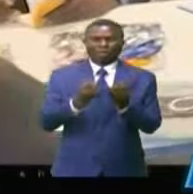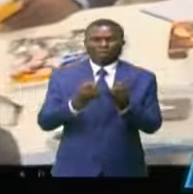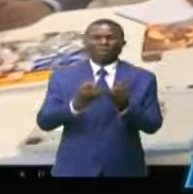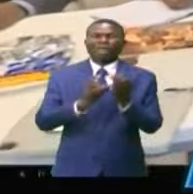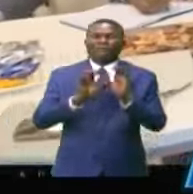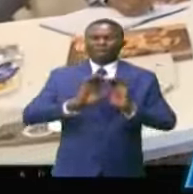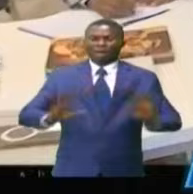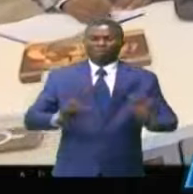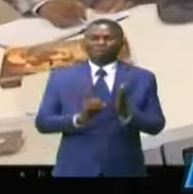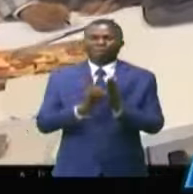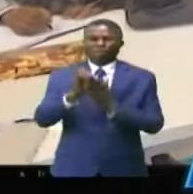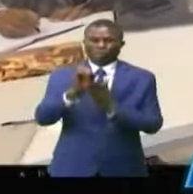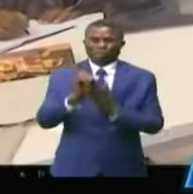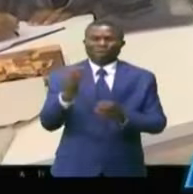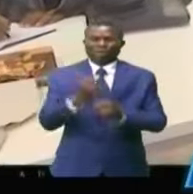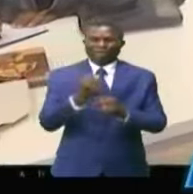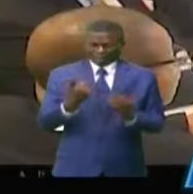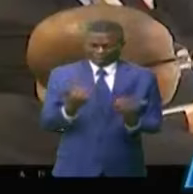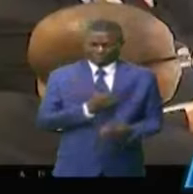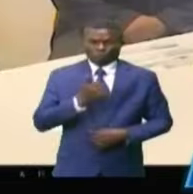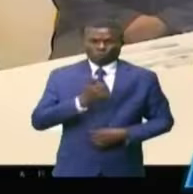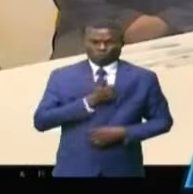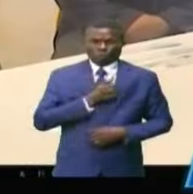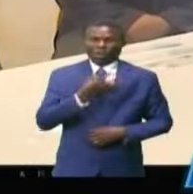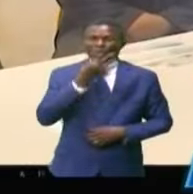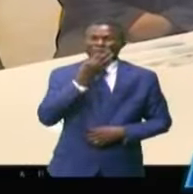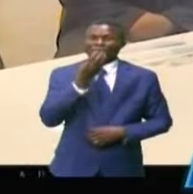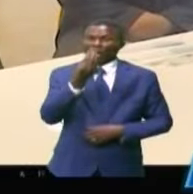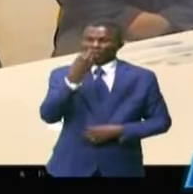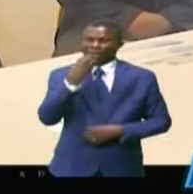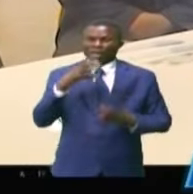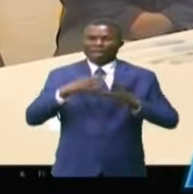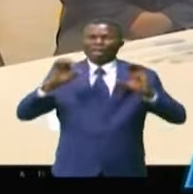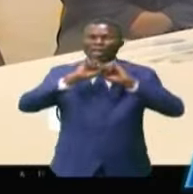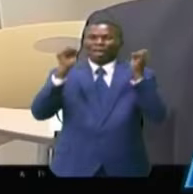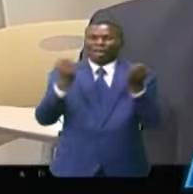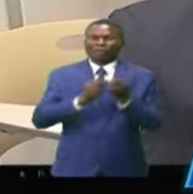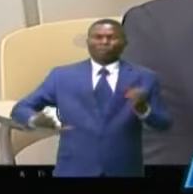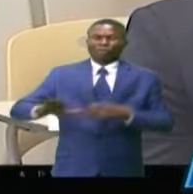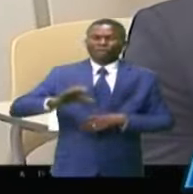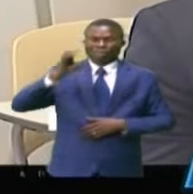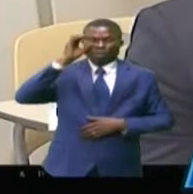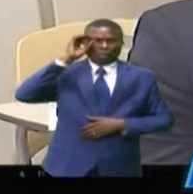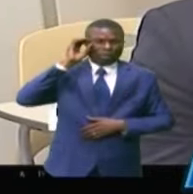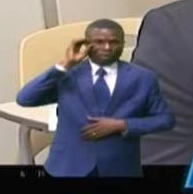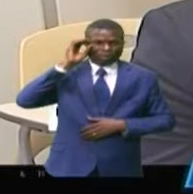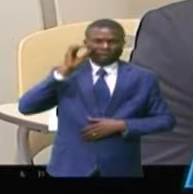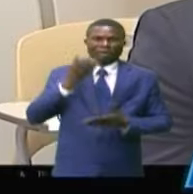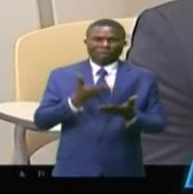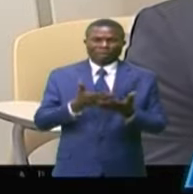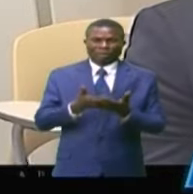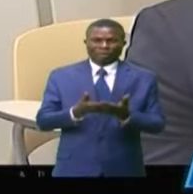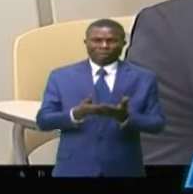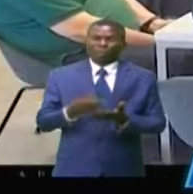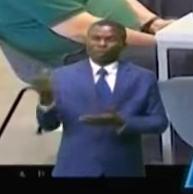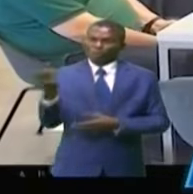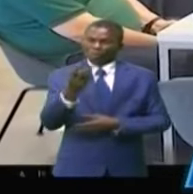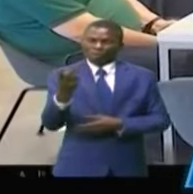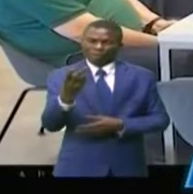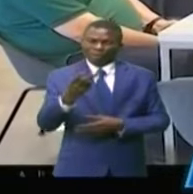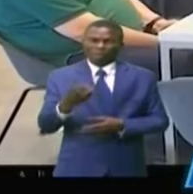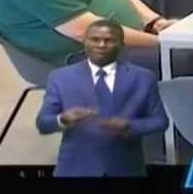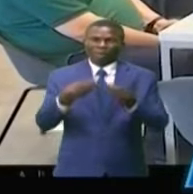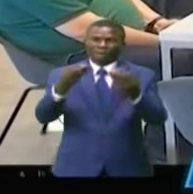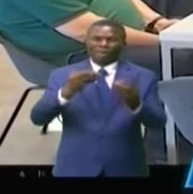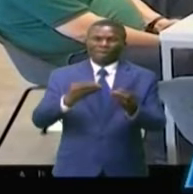déboucher à la production locale de sel alimentaire avec la société coréenne Preseaos. Cette dernière a mis au point